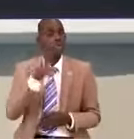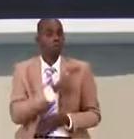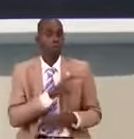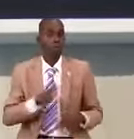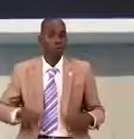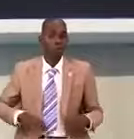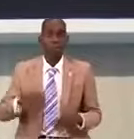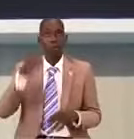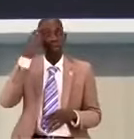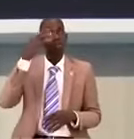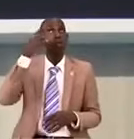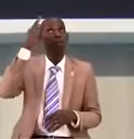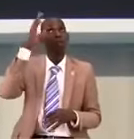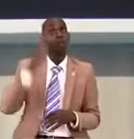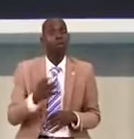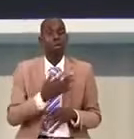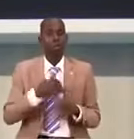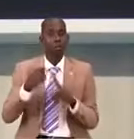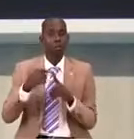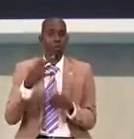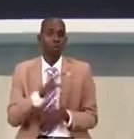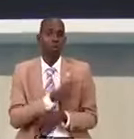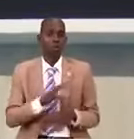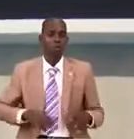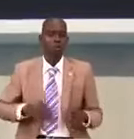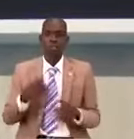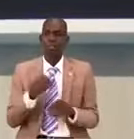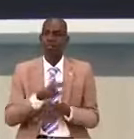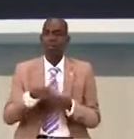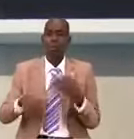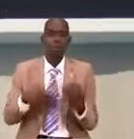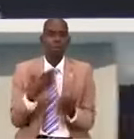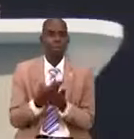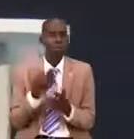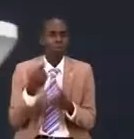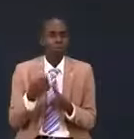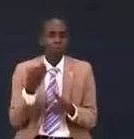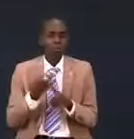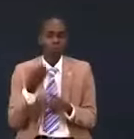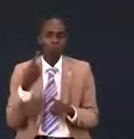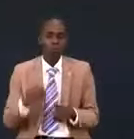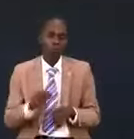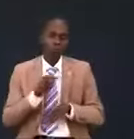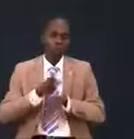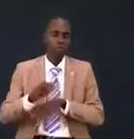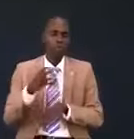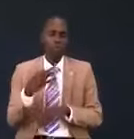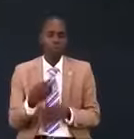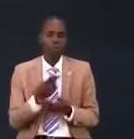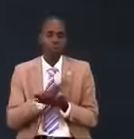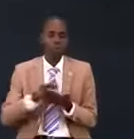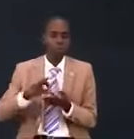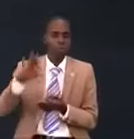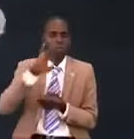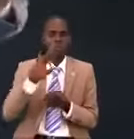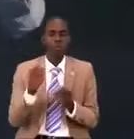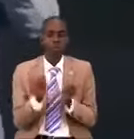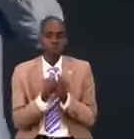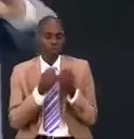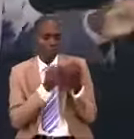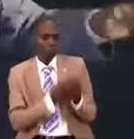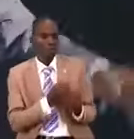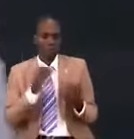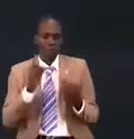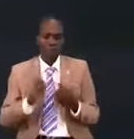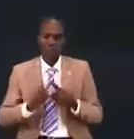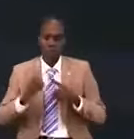du ministère du Saint-Esprit le courage le satacha sera le courant de vie pour cela le courage de répondre cela le